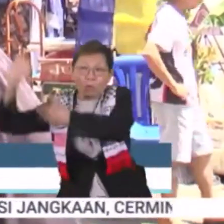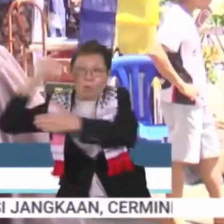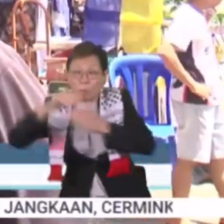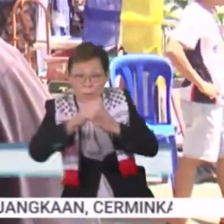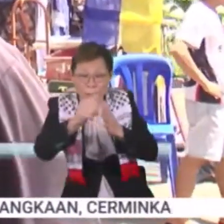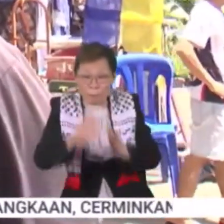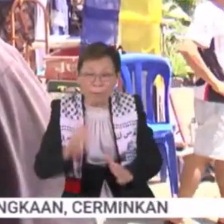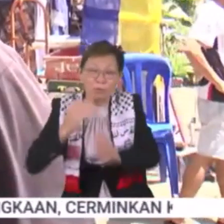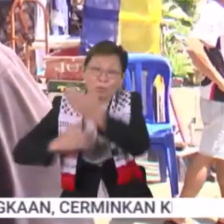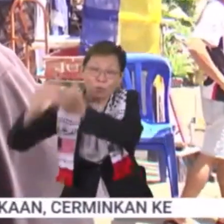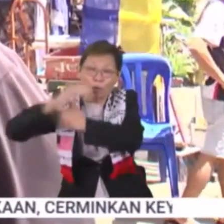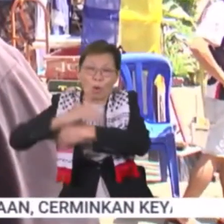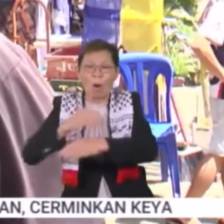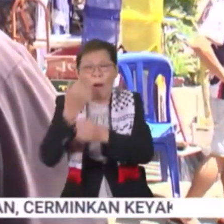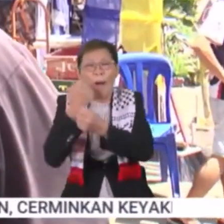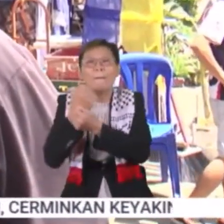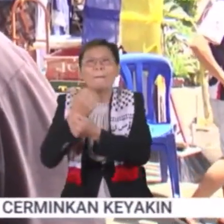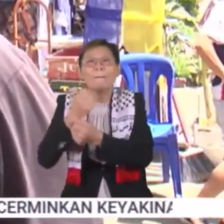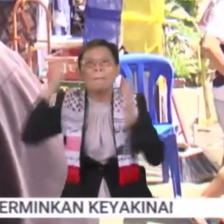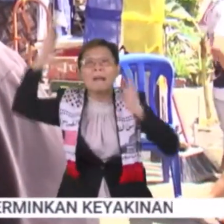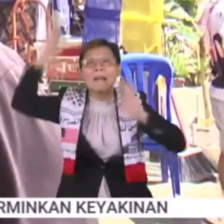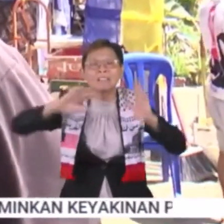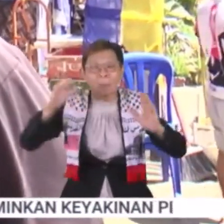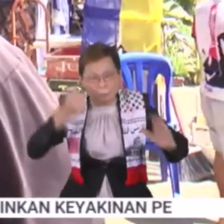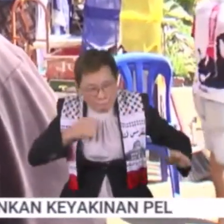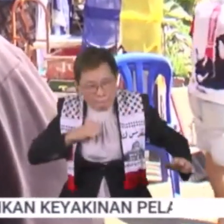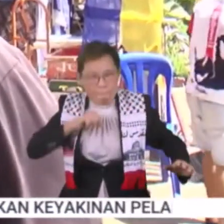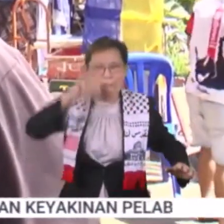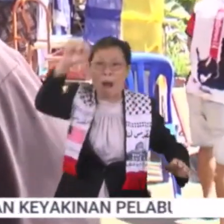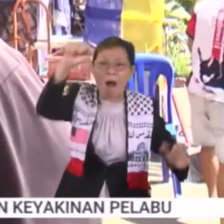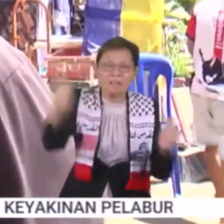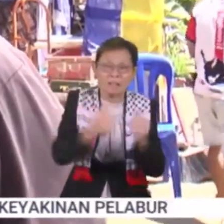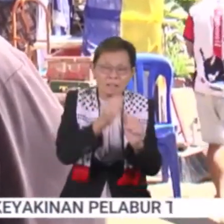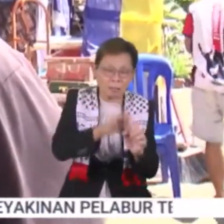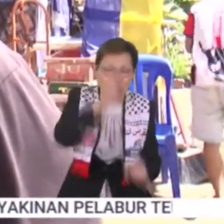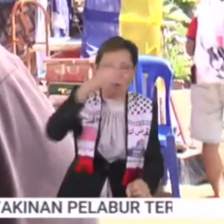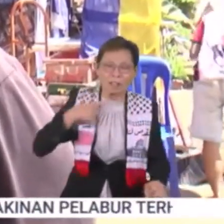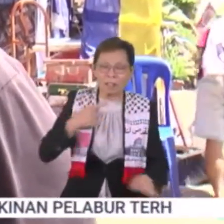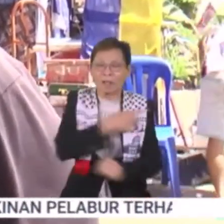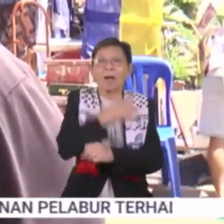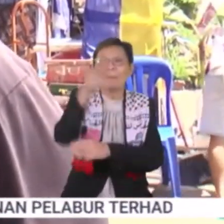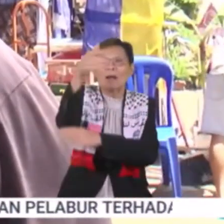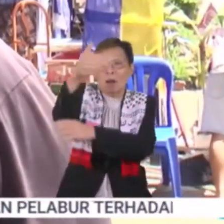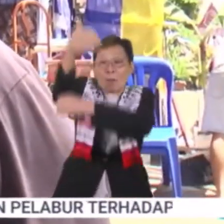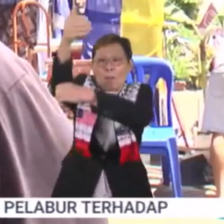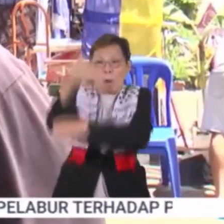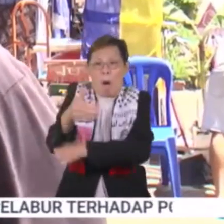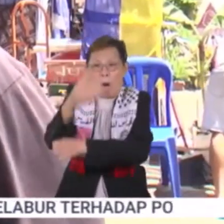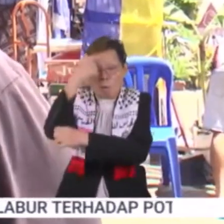pemimpin terdahulu dalam memerdekakan negara. Jadi kita menghargai dengan semangat itu, kita pasanglah bendera untuk